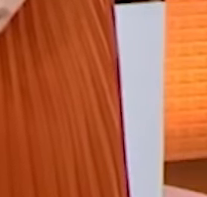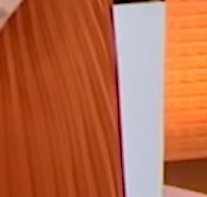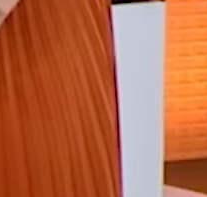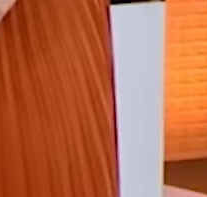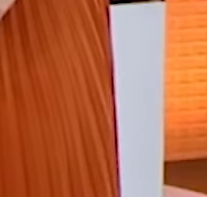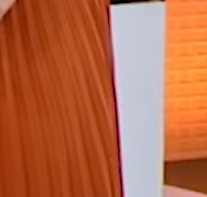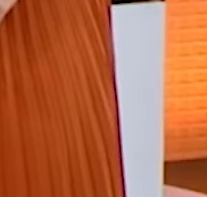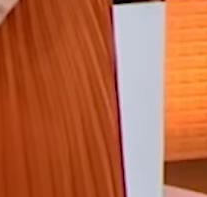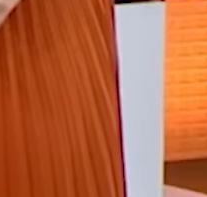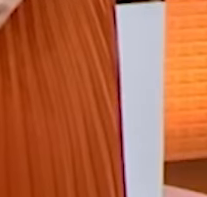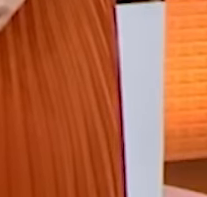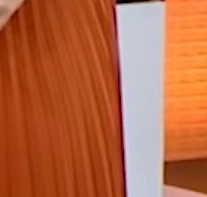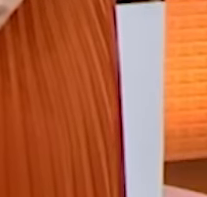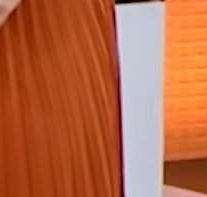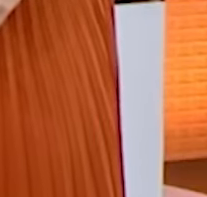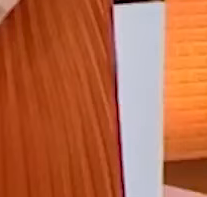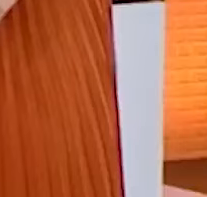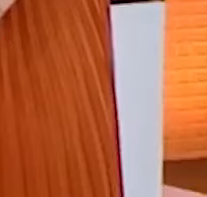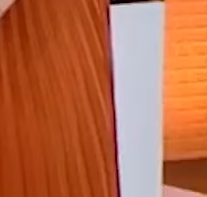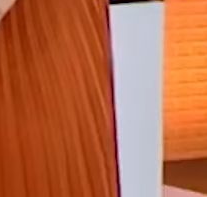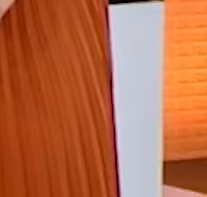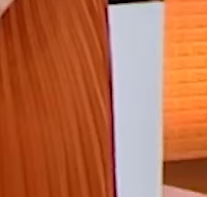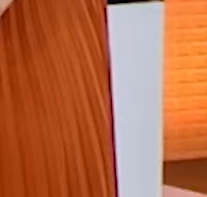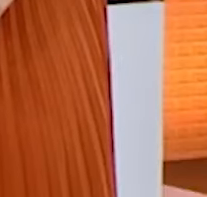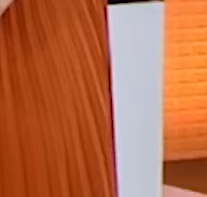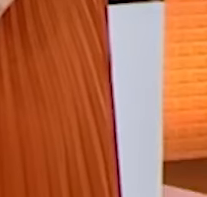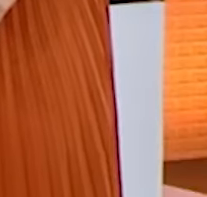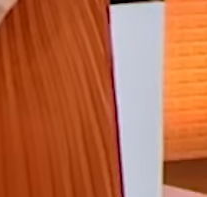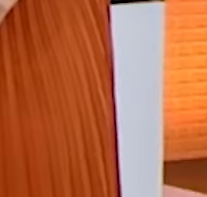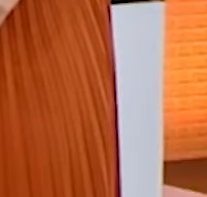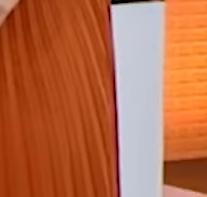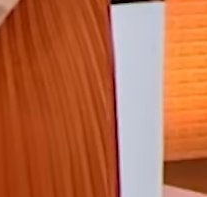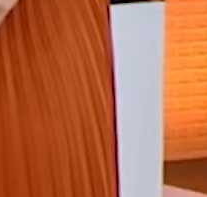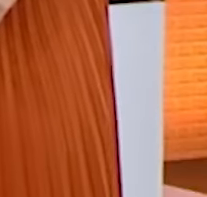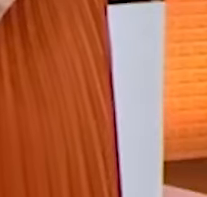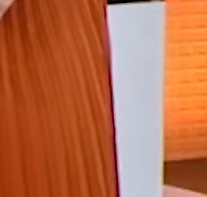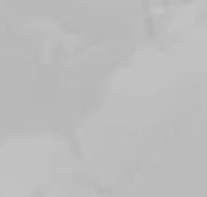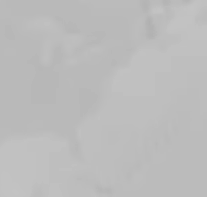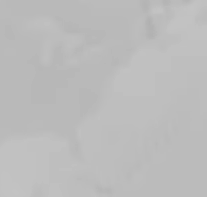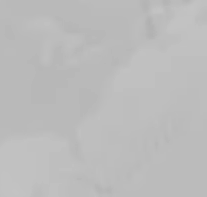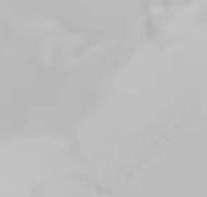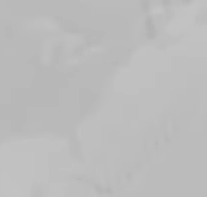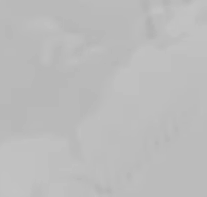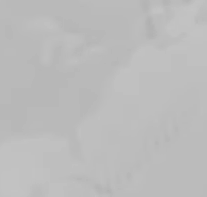niyo po kami sa GMA Pinoy TV at sa www.gmanews.tv.